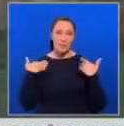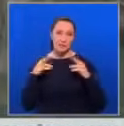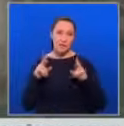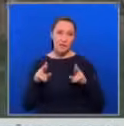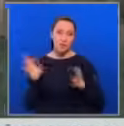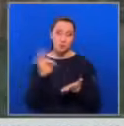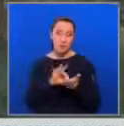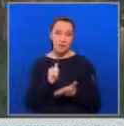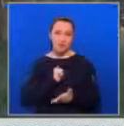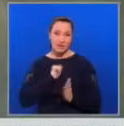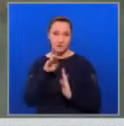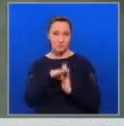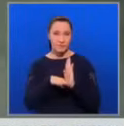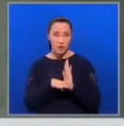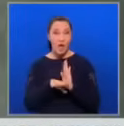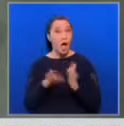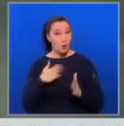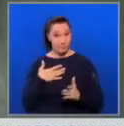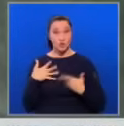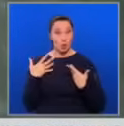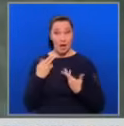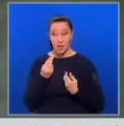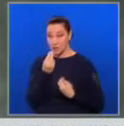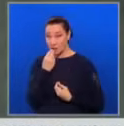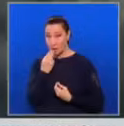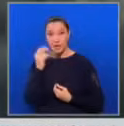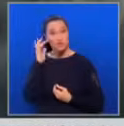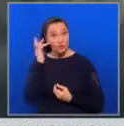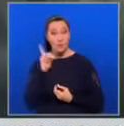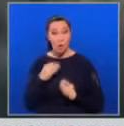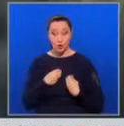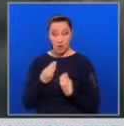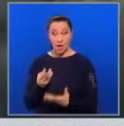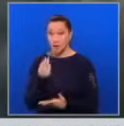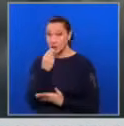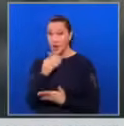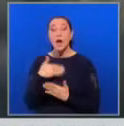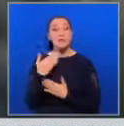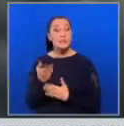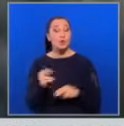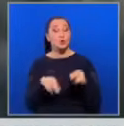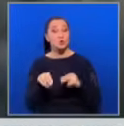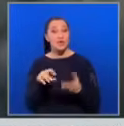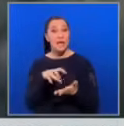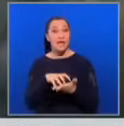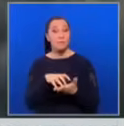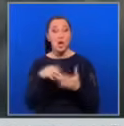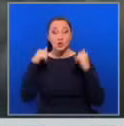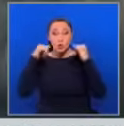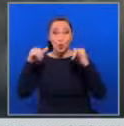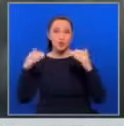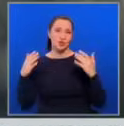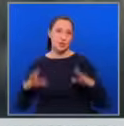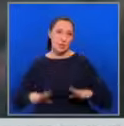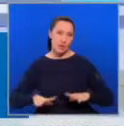посетителите да спазват правилата ако имат желание да нахранят животните могат да дарят храна след консултация с екип на зоологическата